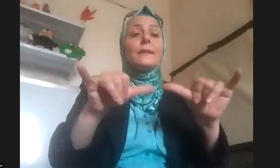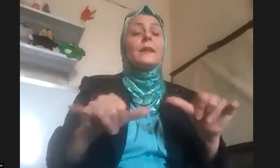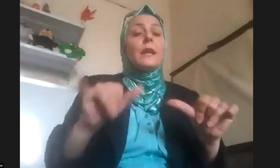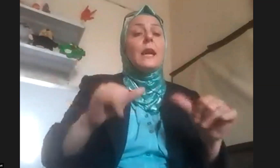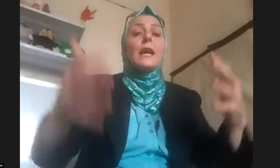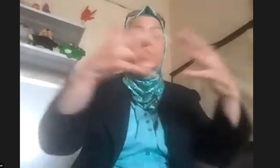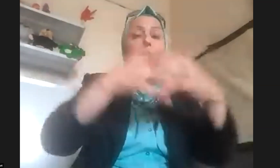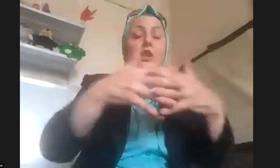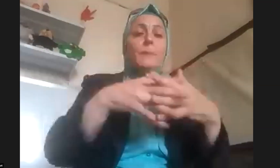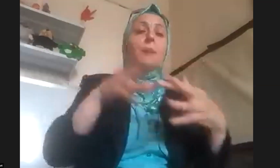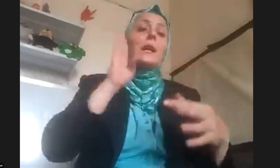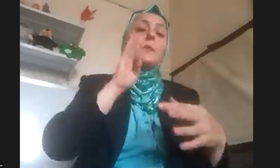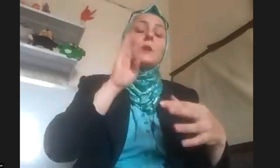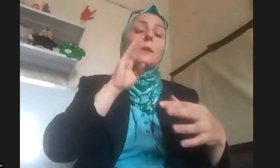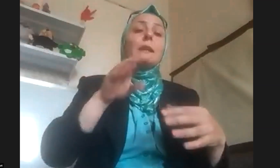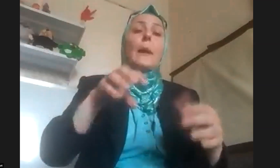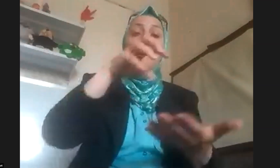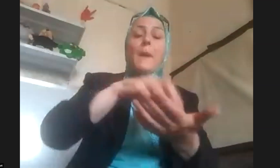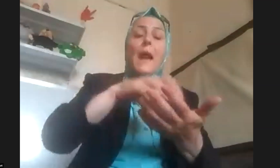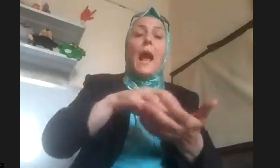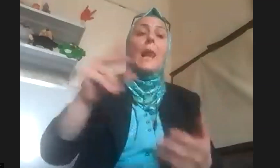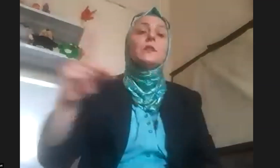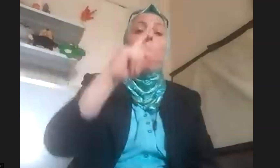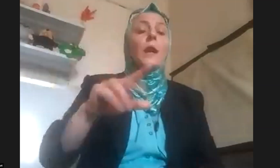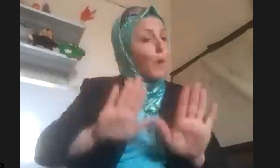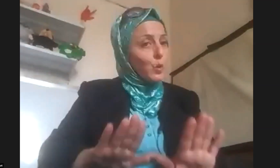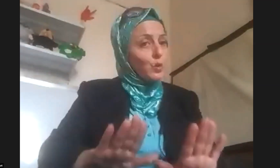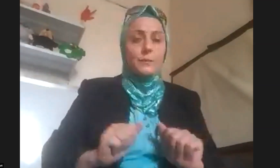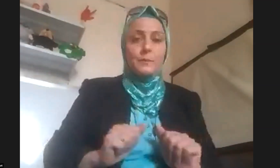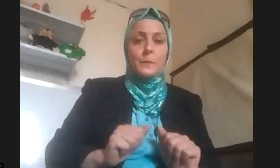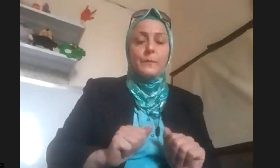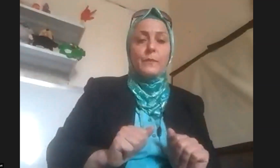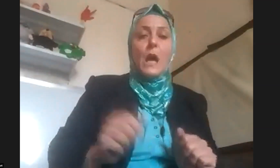الطوارئ ini.org، أو من خلال مجتمع اللغة العربية.